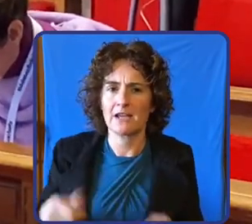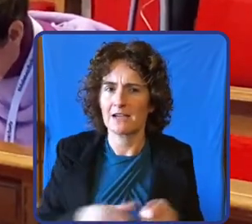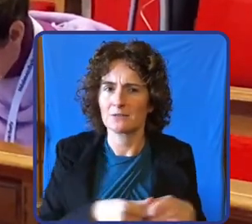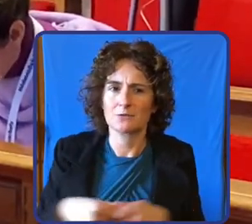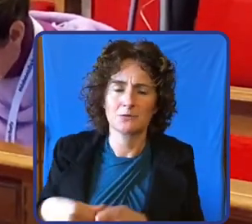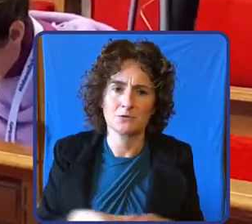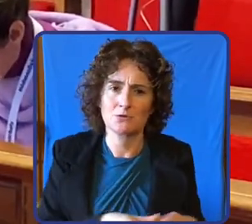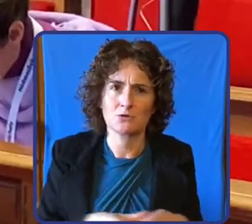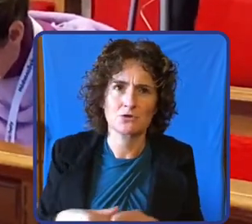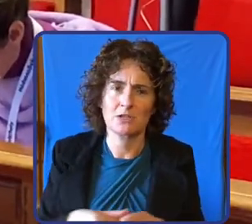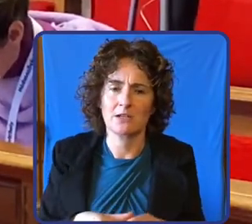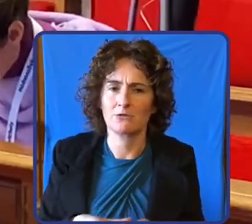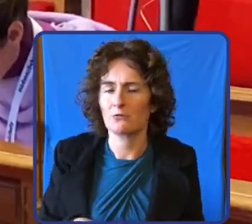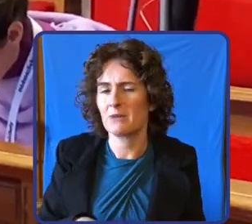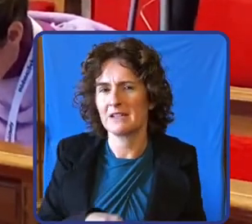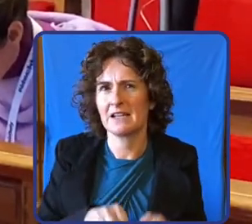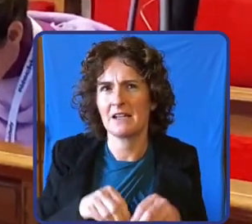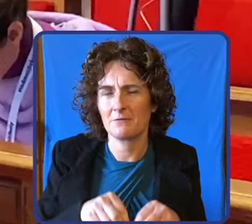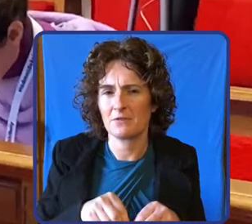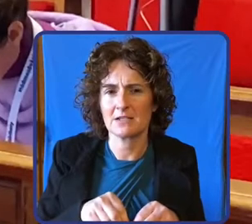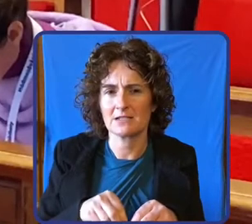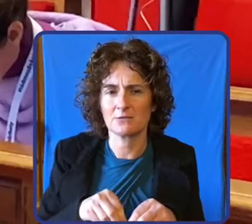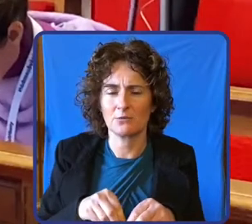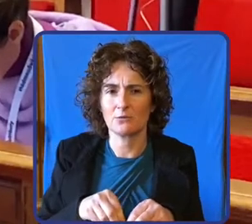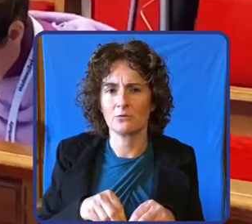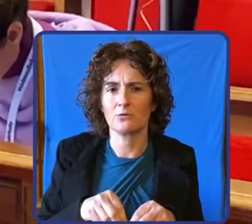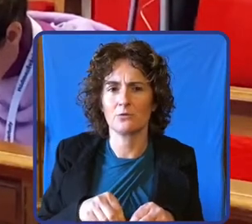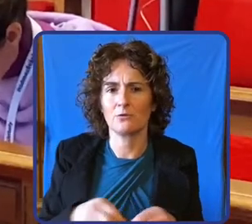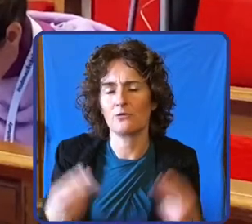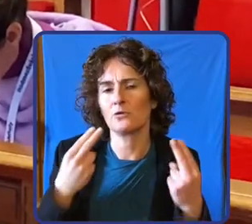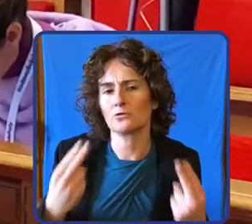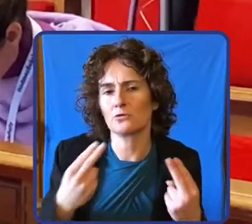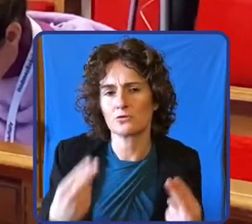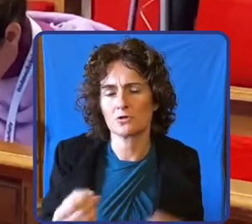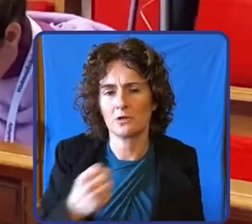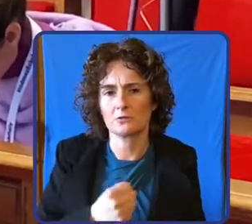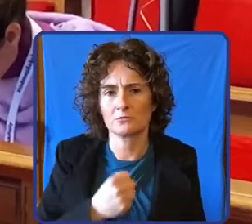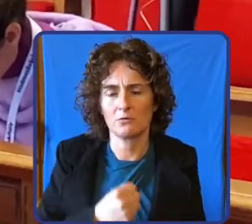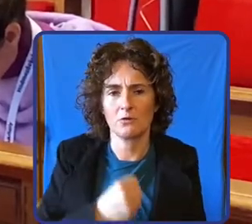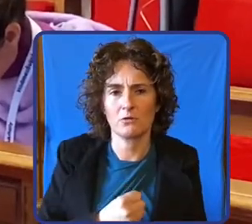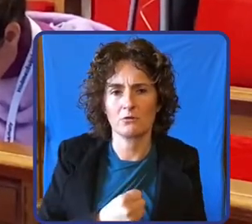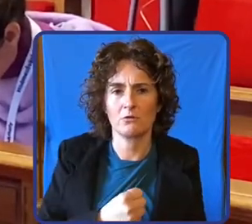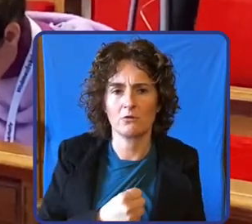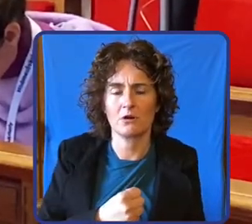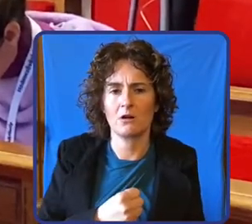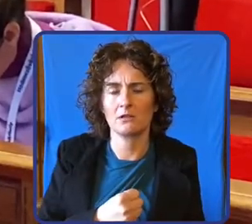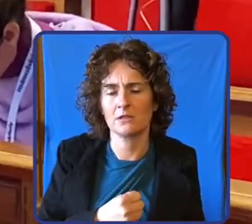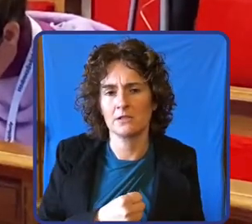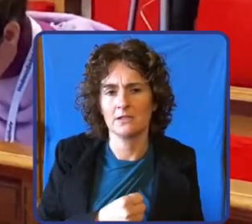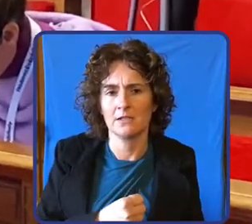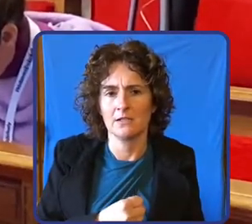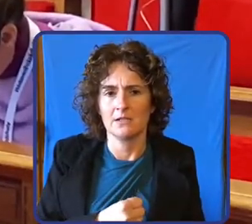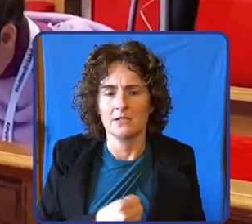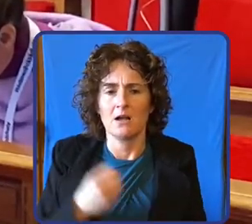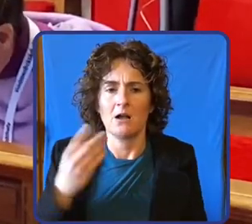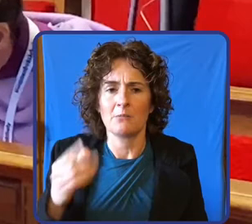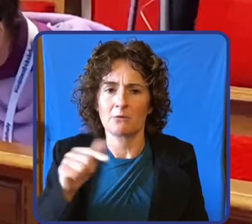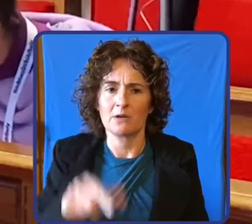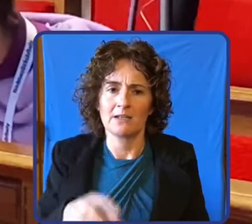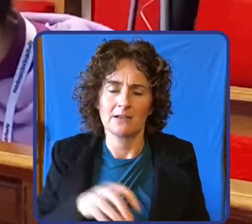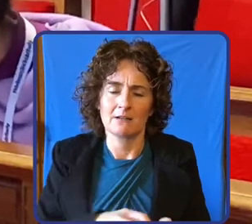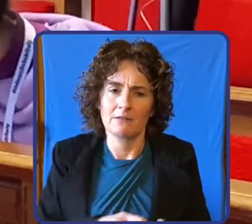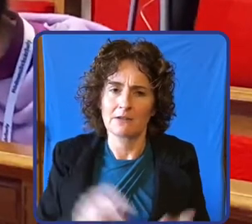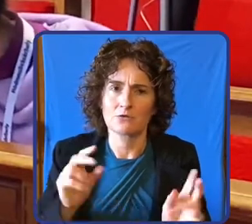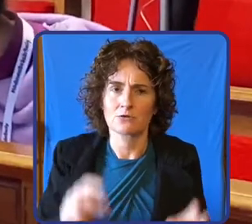nem is említünk meg dolgokat, meg teljesen természetesnek veszük, akkor, amikor van ennek a városnak egy olyan